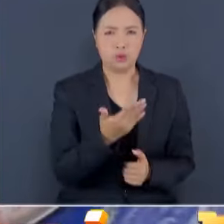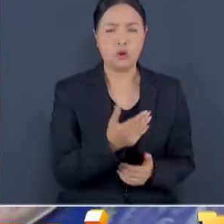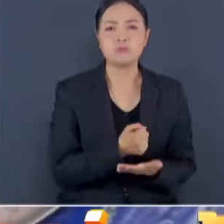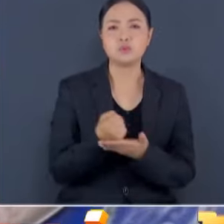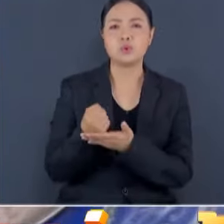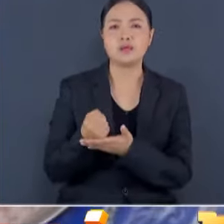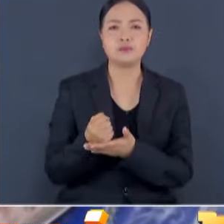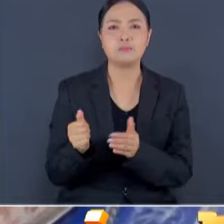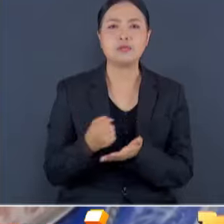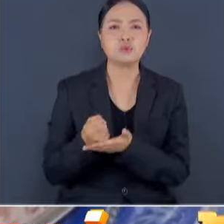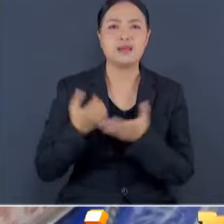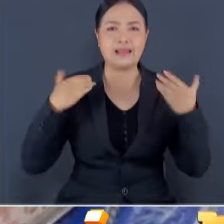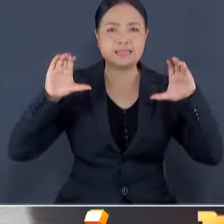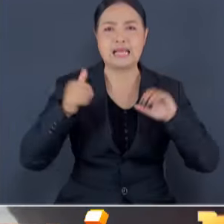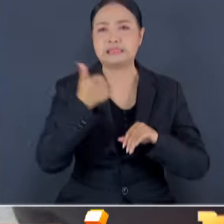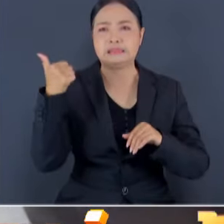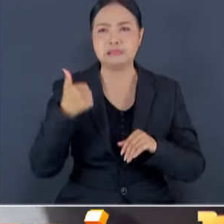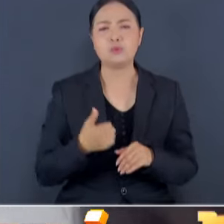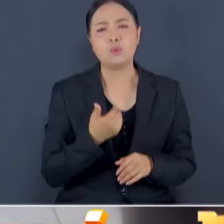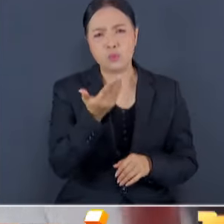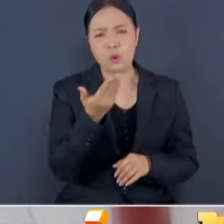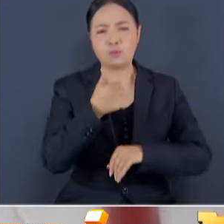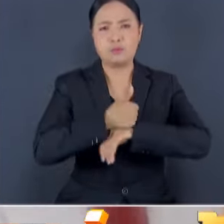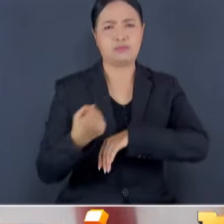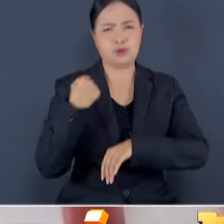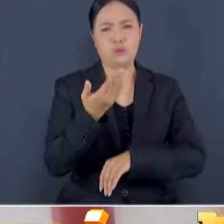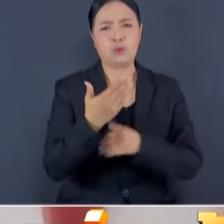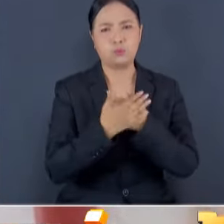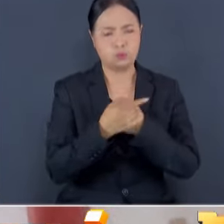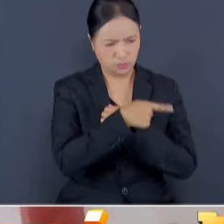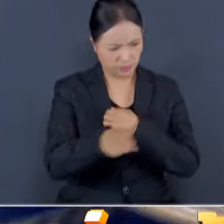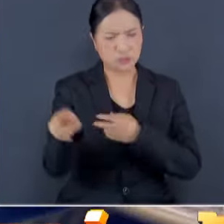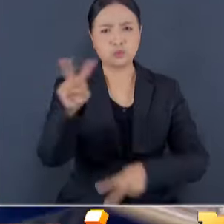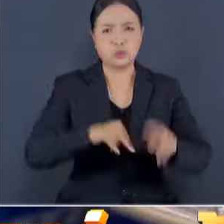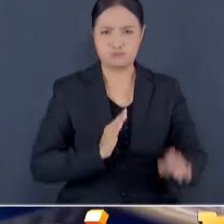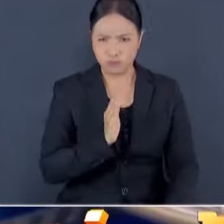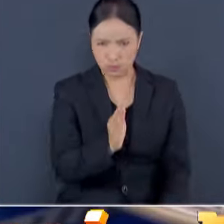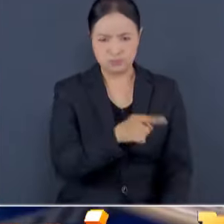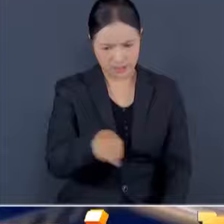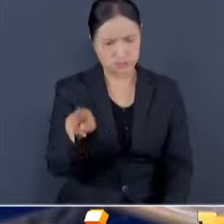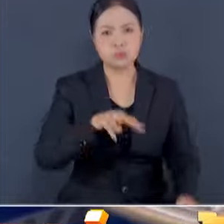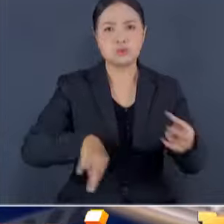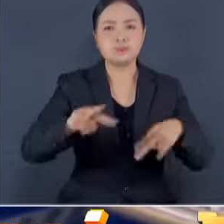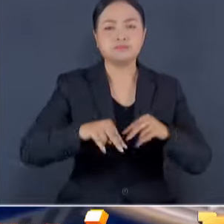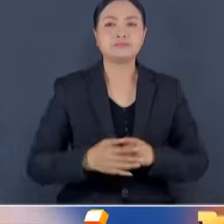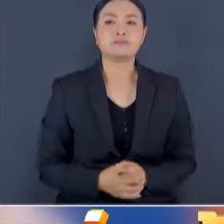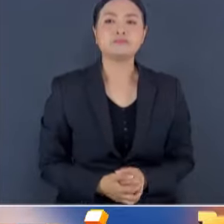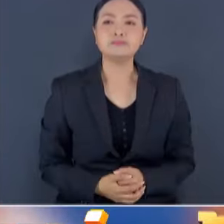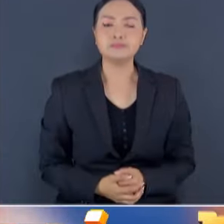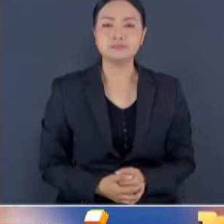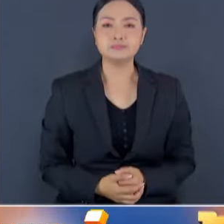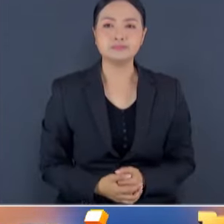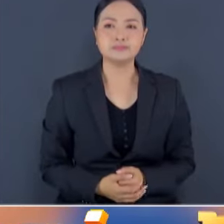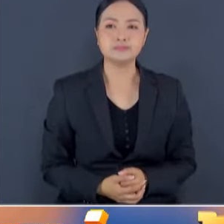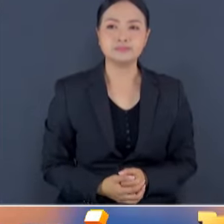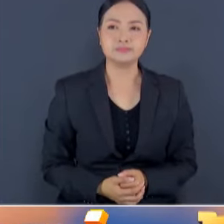ราชการที่อื่นแล้วนะฮะแล้วก็ขอความเห็นใจจากผู้มีอำนาจอยากให้ตรวจสอบเรื่องนี้อย่างตรงไปตรงมาเอาล่ะฮะเดี๋ยวเราติดตามความ